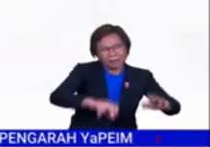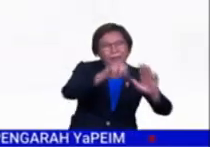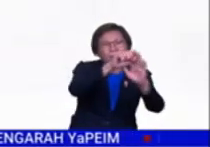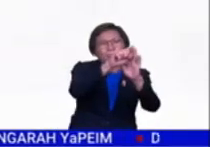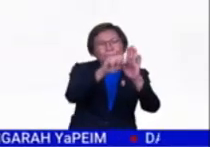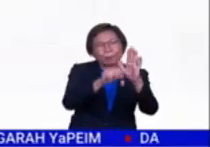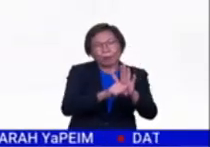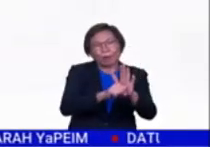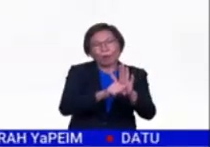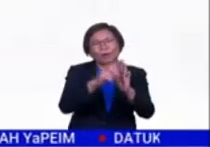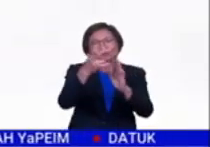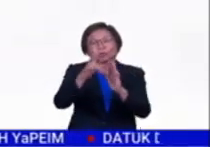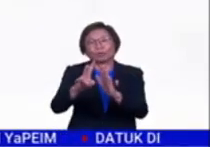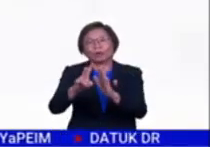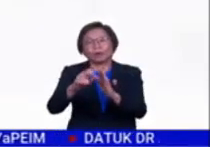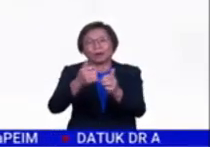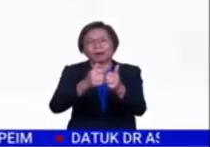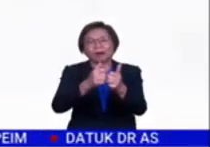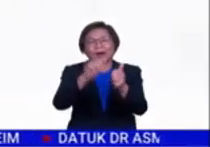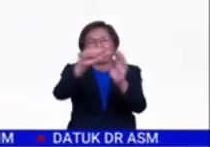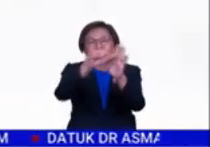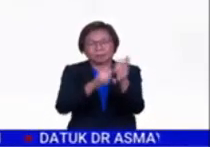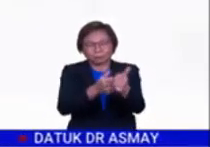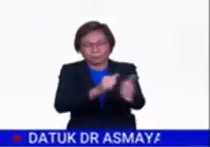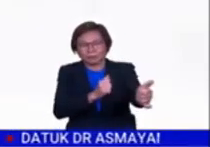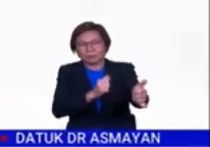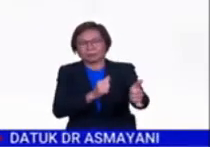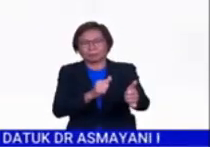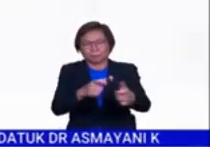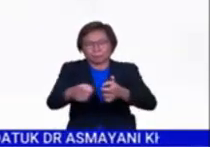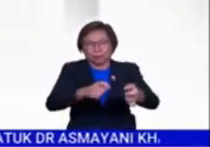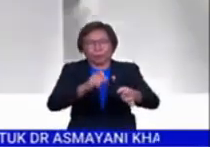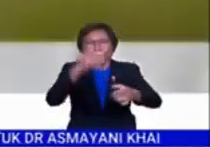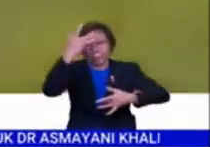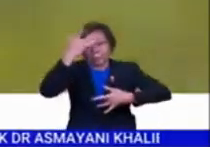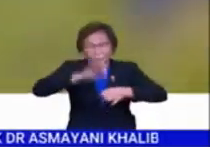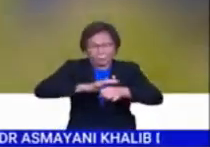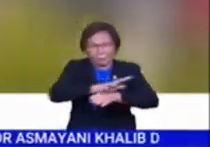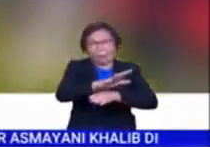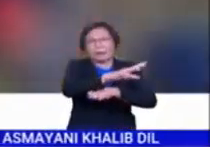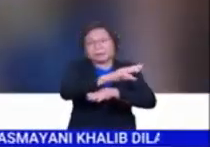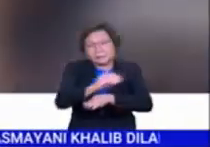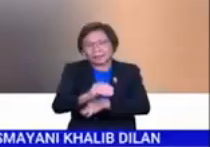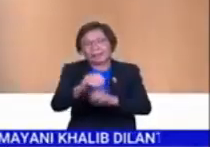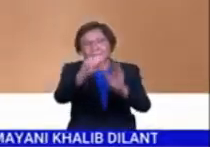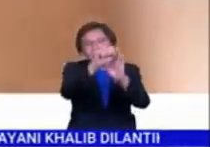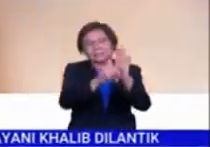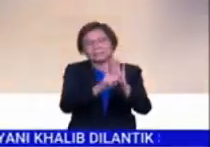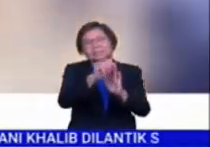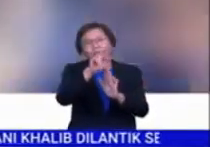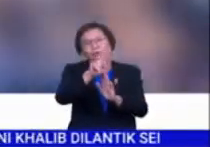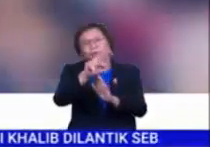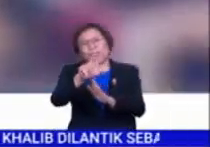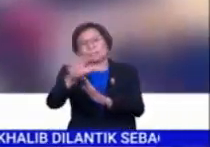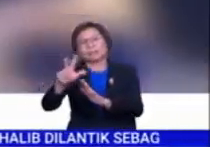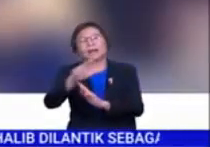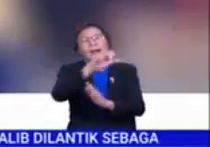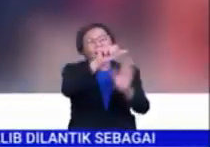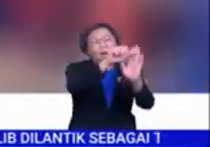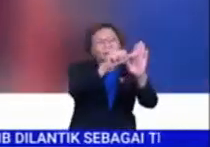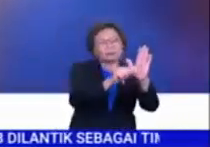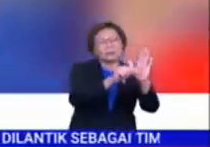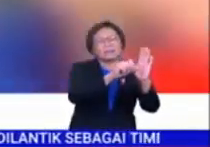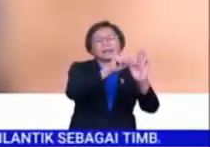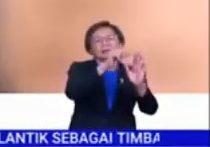Akta Pencegahan dan Pengawalan Penyakit Berjangkit 1988 dan Seksyen 233 Akta Komunikasi dan